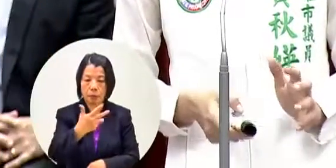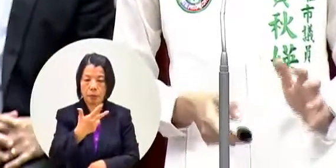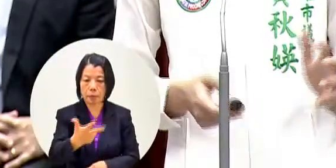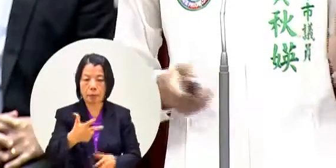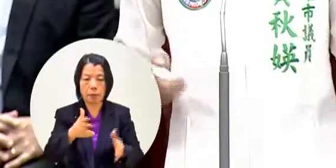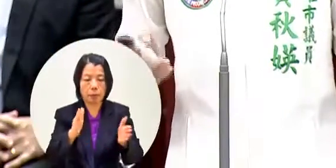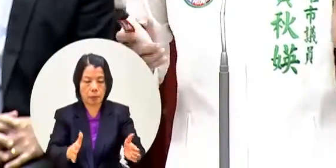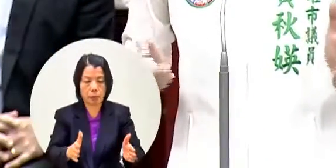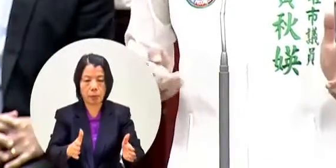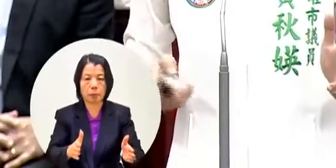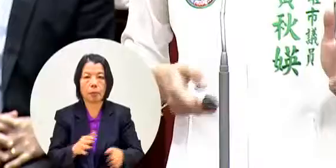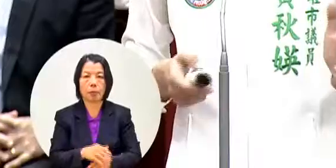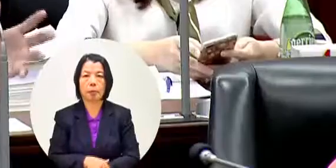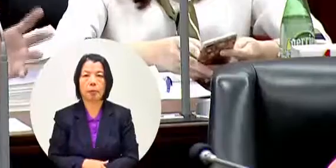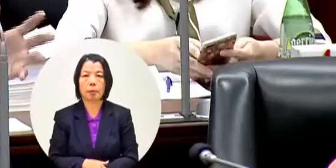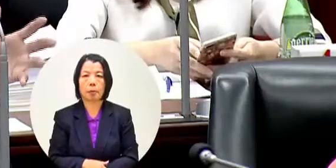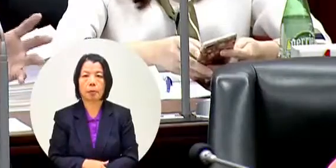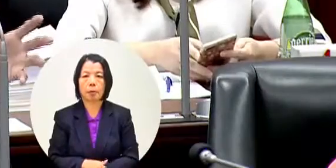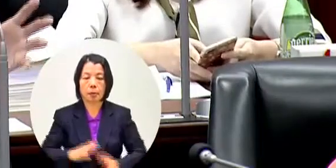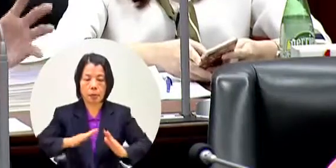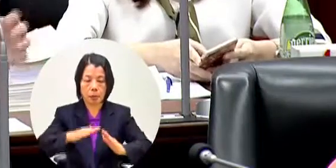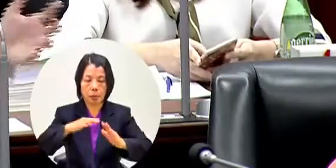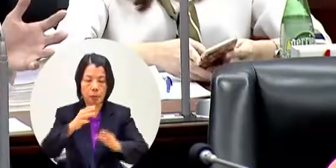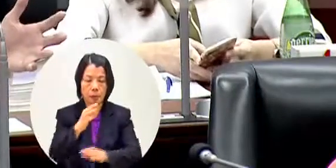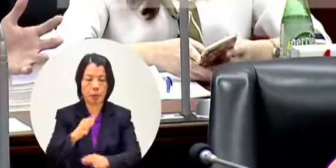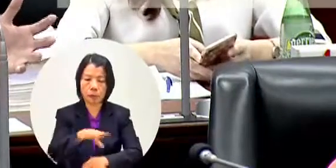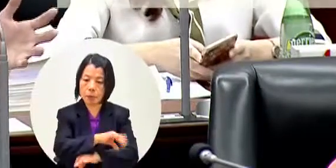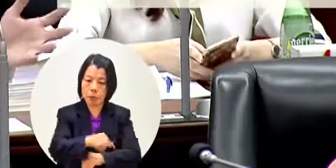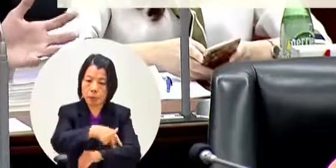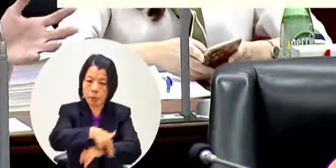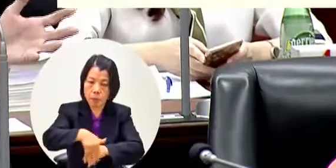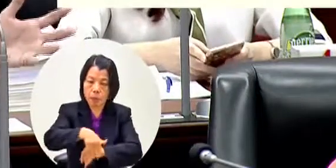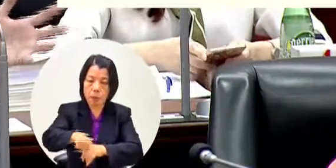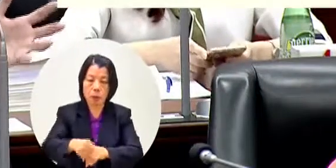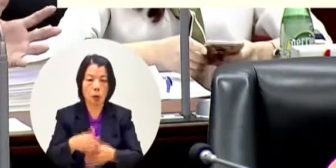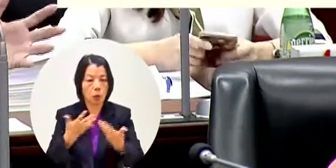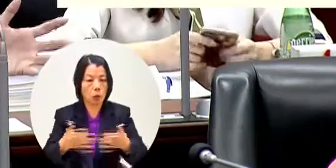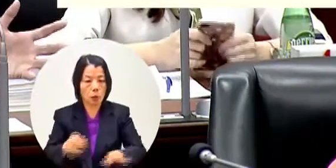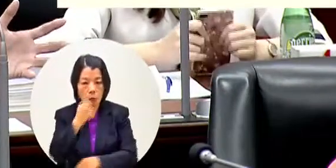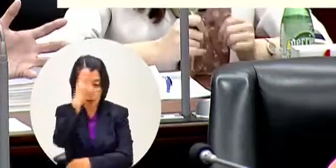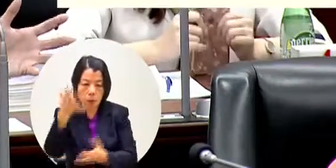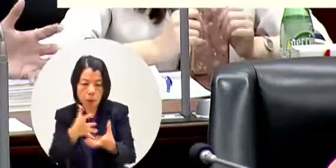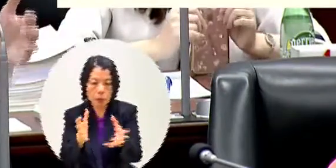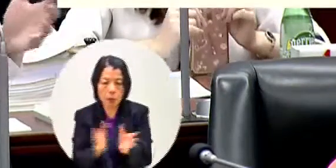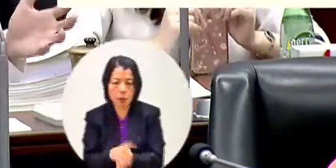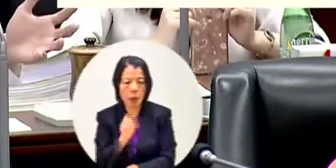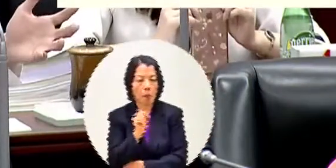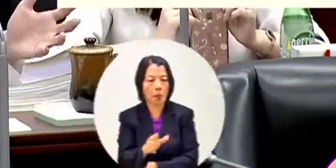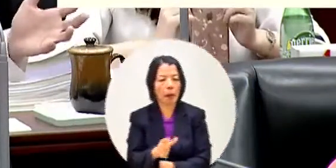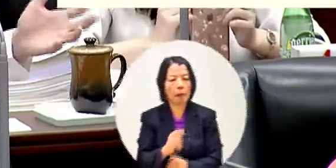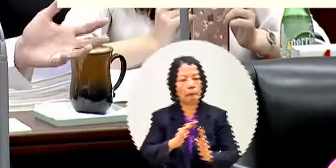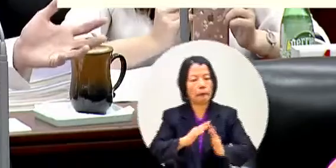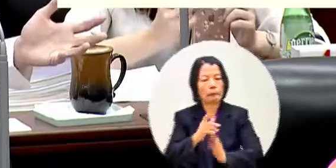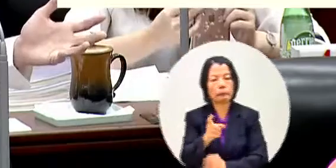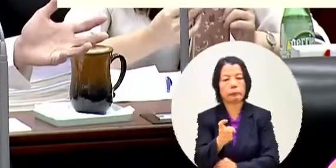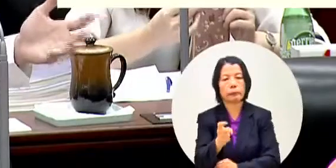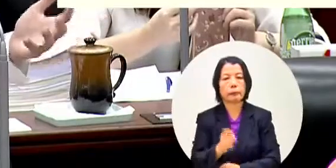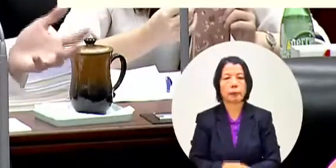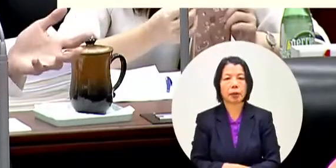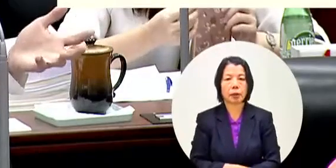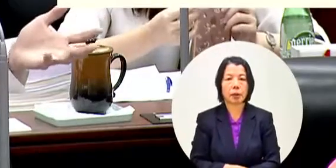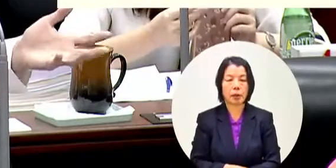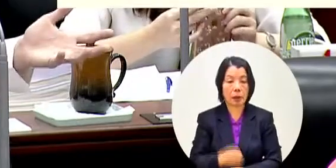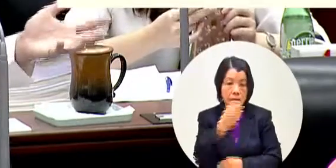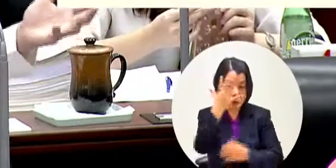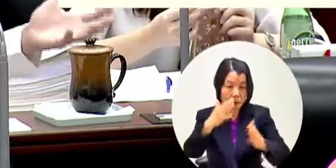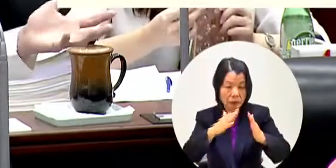四地重划完成，大概预计好完成的时程，好，我们醒村也可以开始好做一些活络我们地